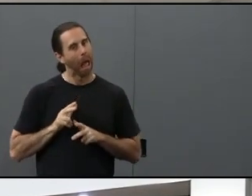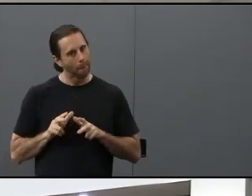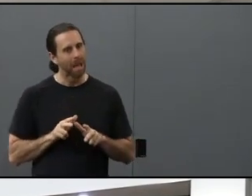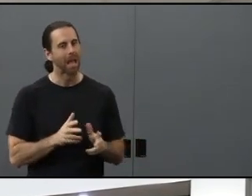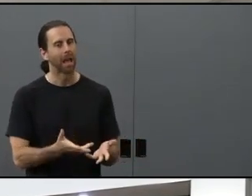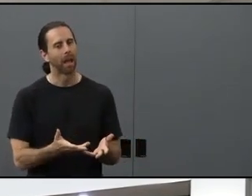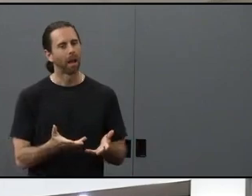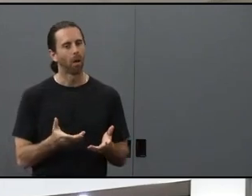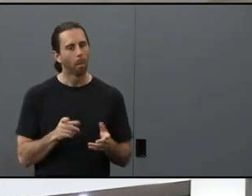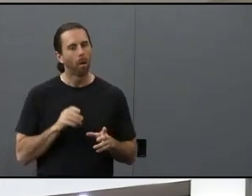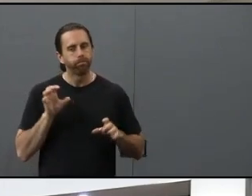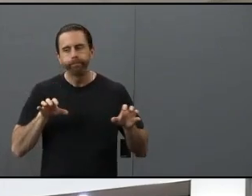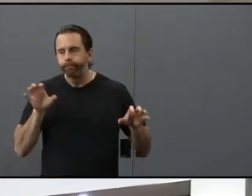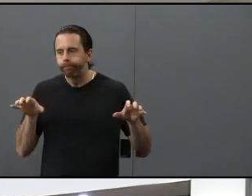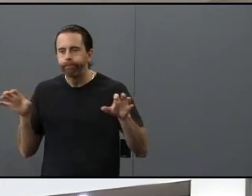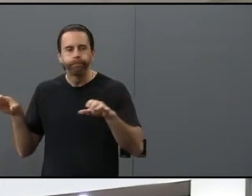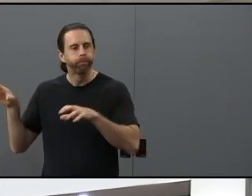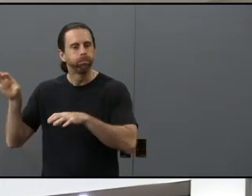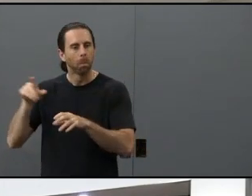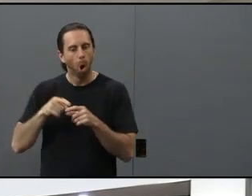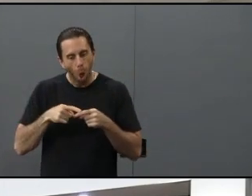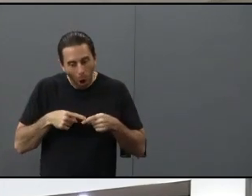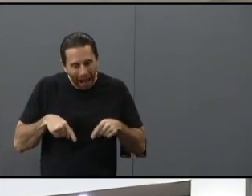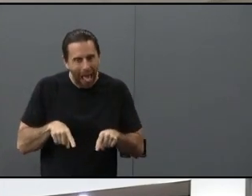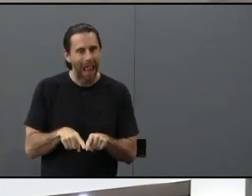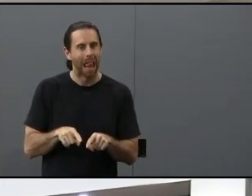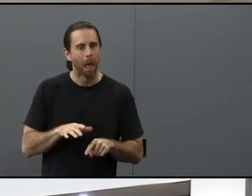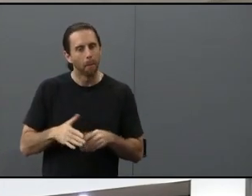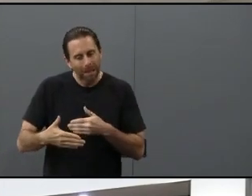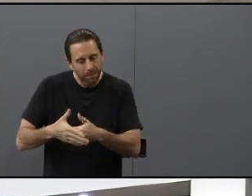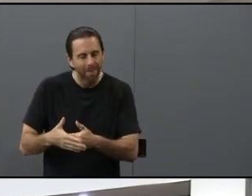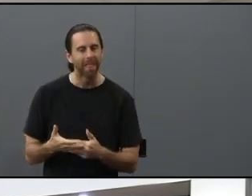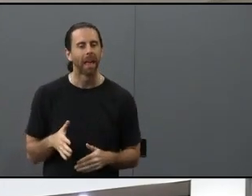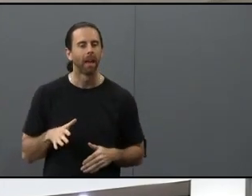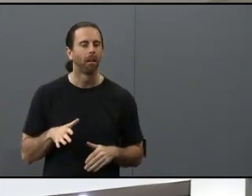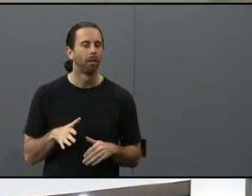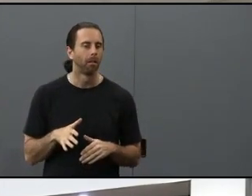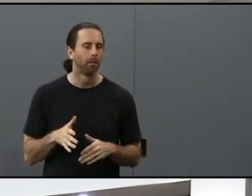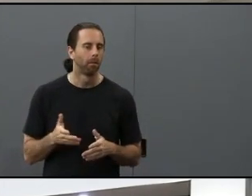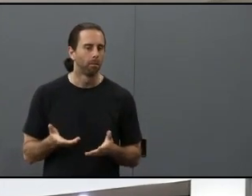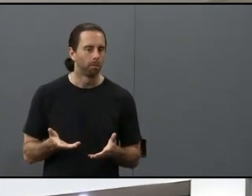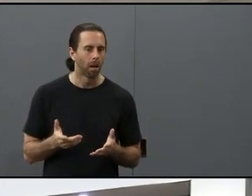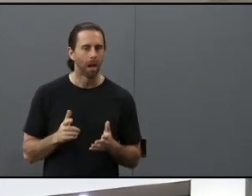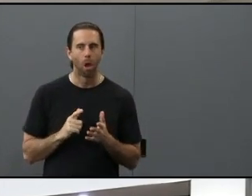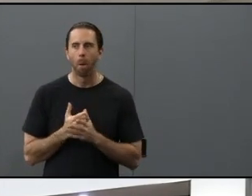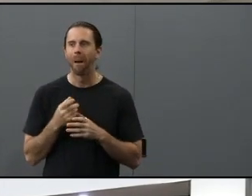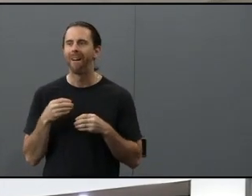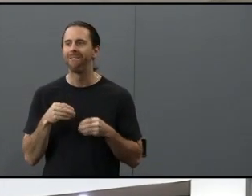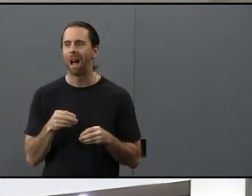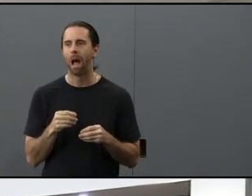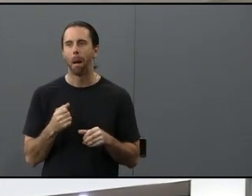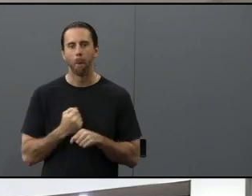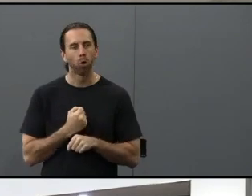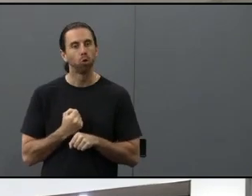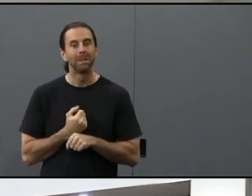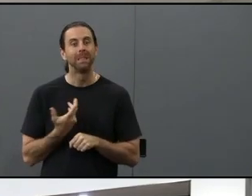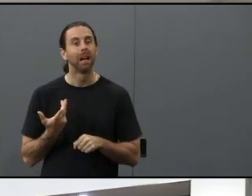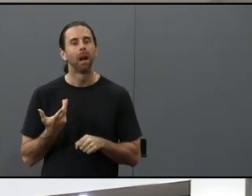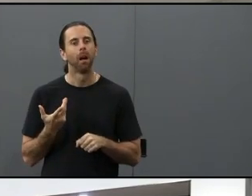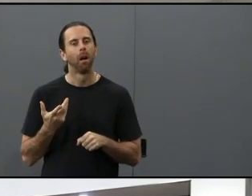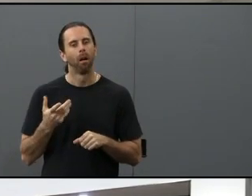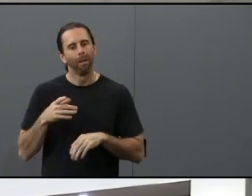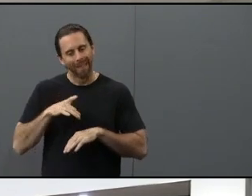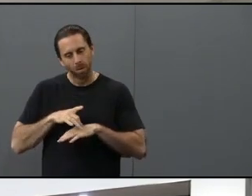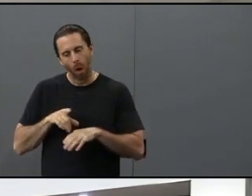parce que c'est vraiment au niveau de la local local c'est à proximité là c'est les légumes qui vendent ben ils sont produits sur le